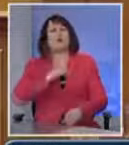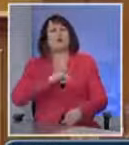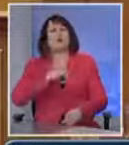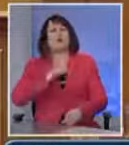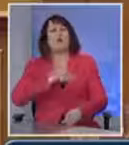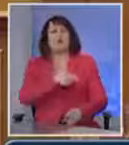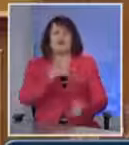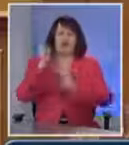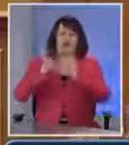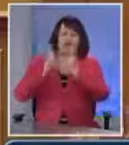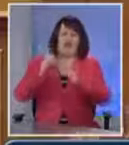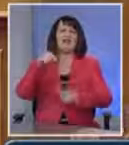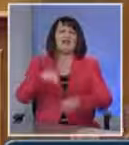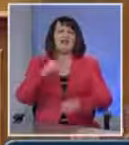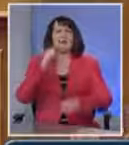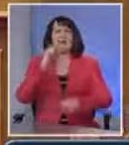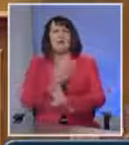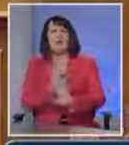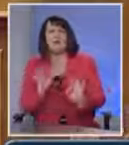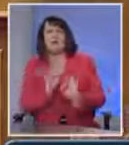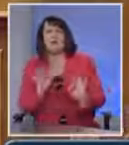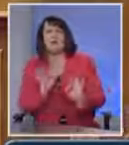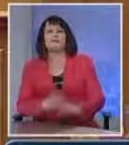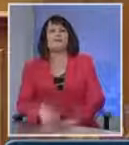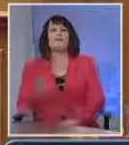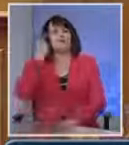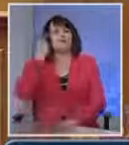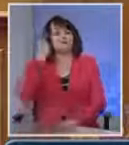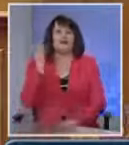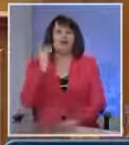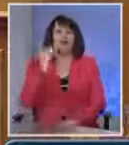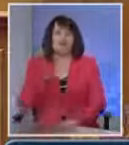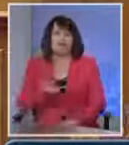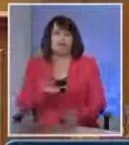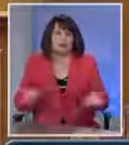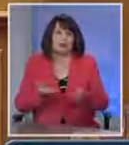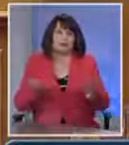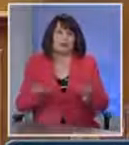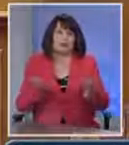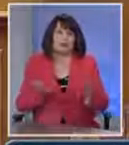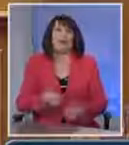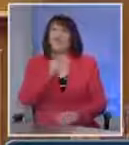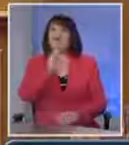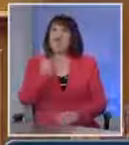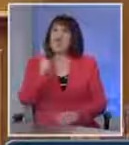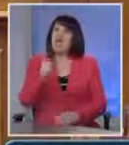καταγγέλλεται. Ακούω διάφορες επιπολαιότητες τις τελευταίες ώρες. Το Βέλγιο